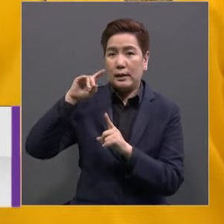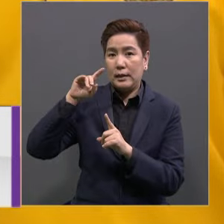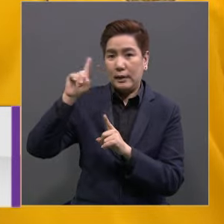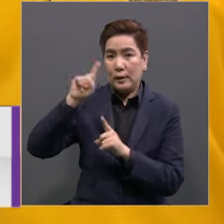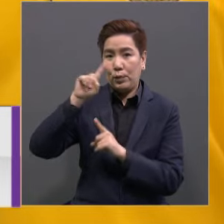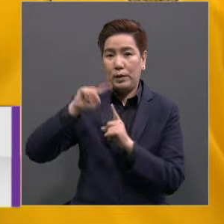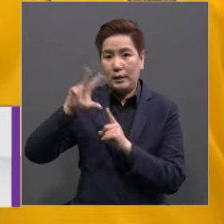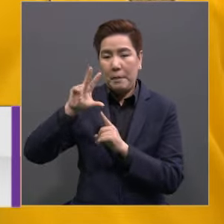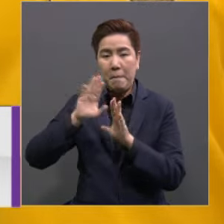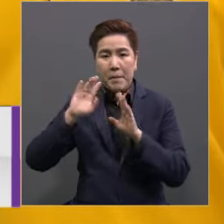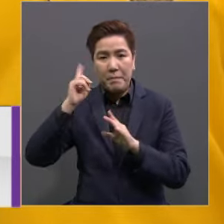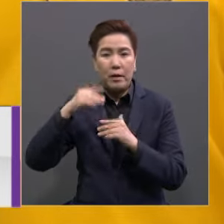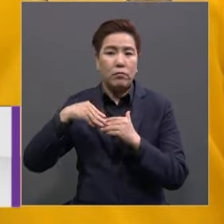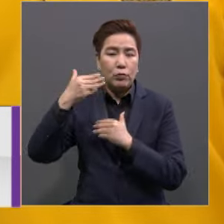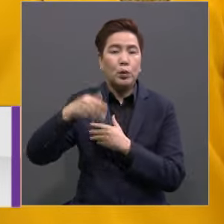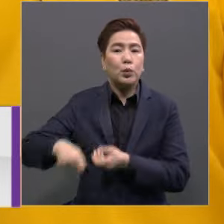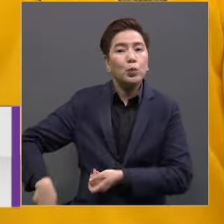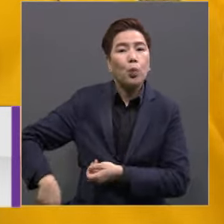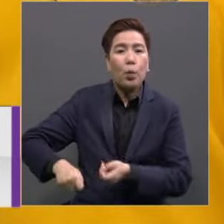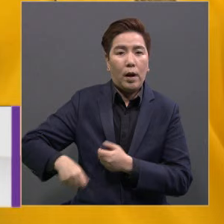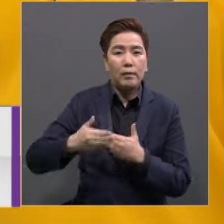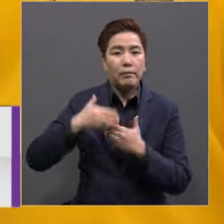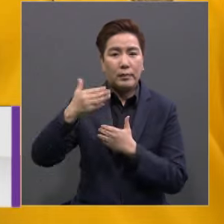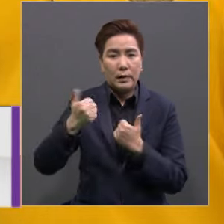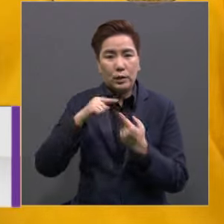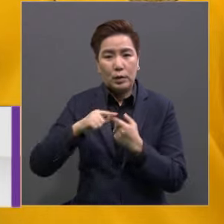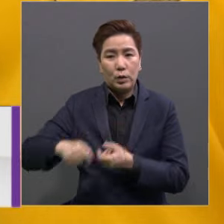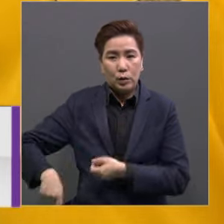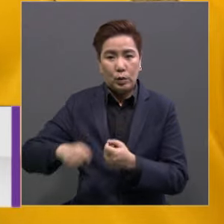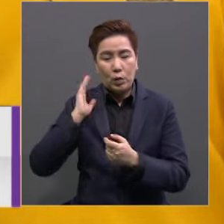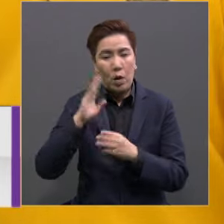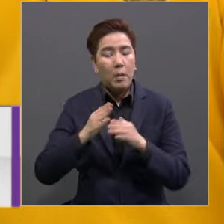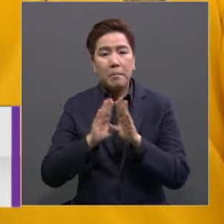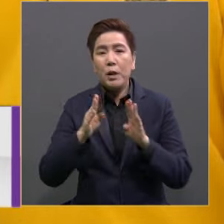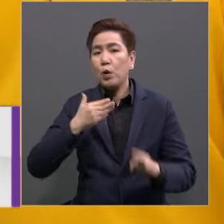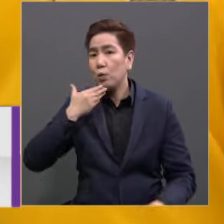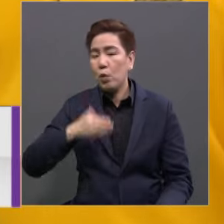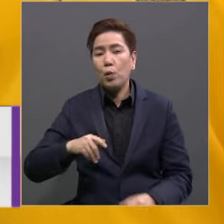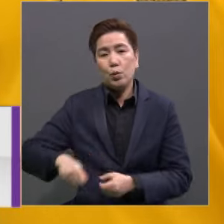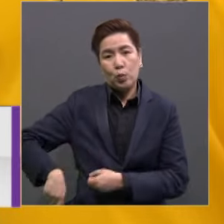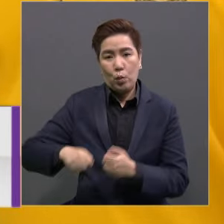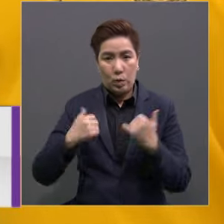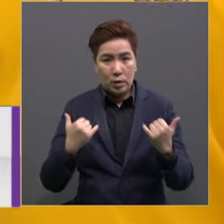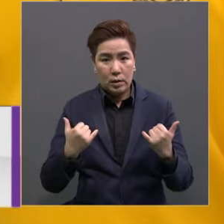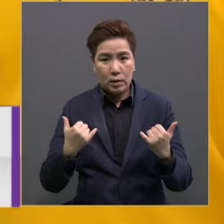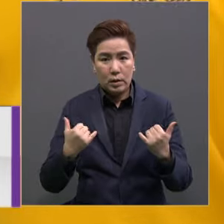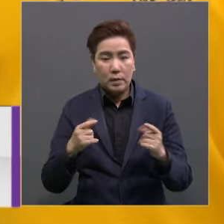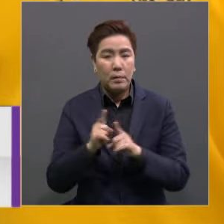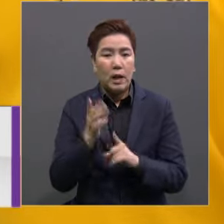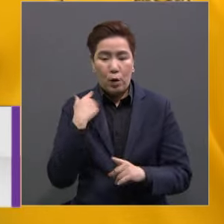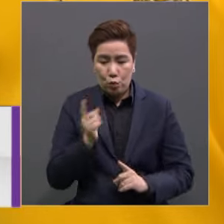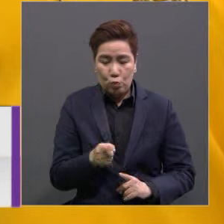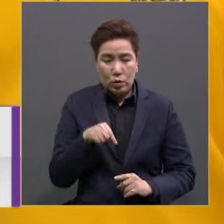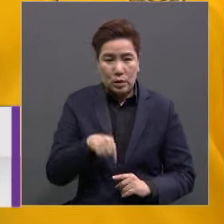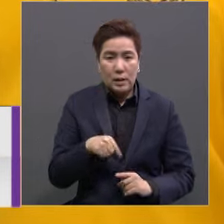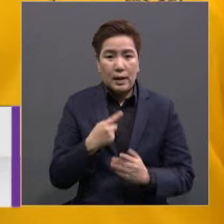ะเปิดให้ใช้อีกครั้งหนึ่งก็ช่วงสงกรานต์นะครับสงกรานต์เนี่ยจะเปิดถาวรก็คือที่เดิมจุดเดิมนะ